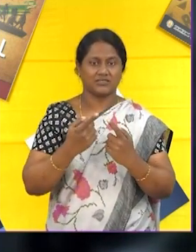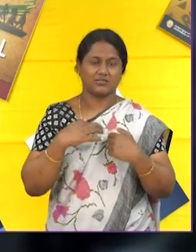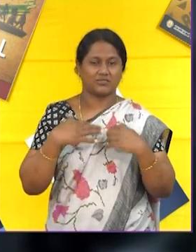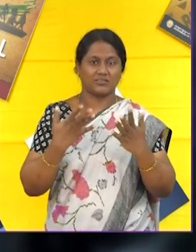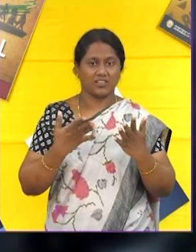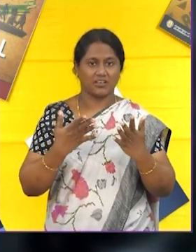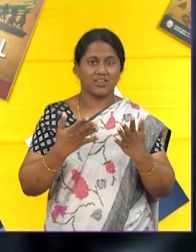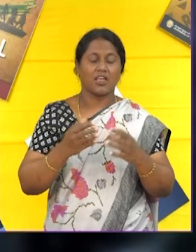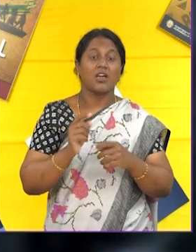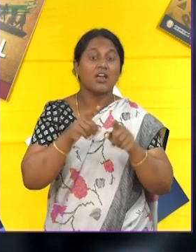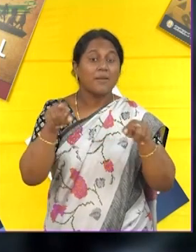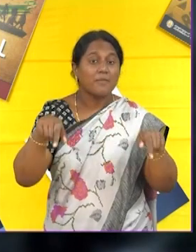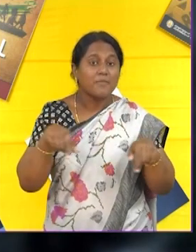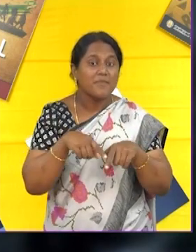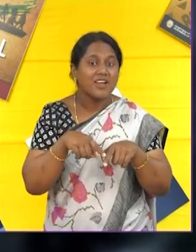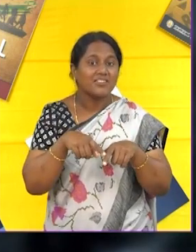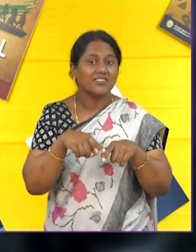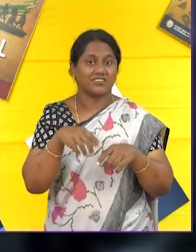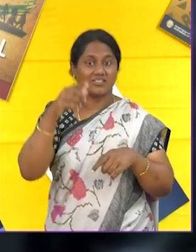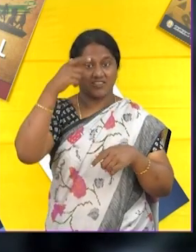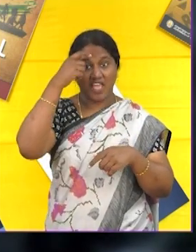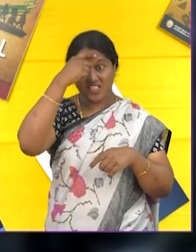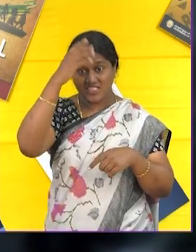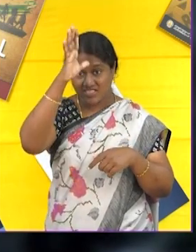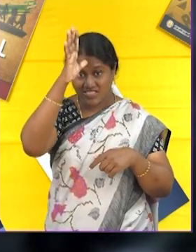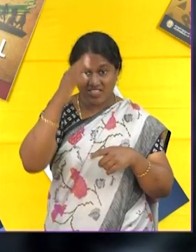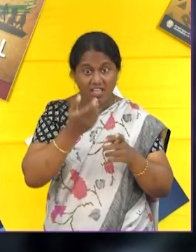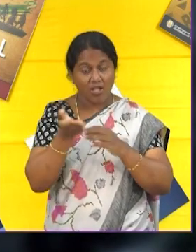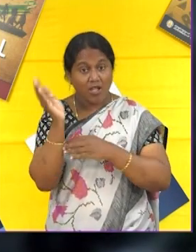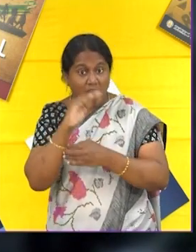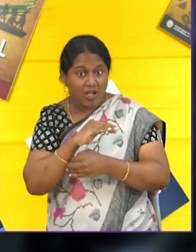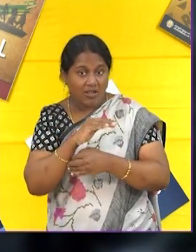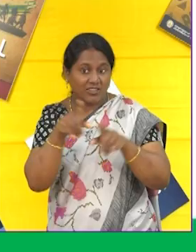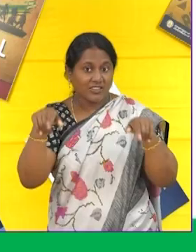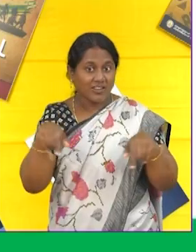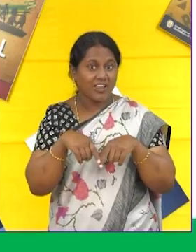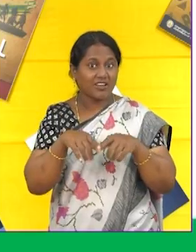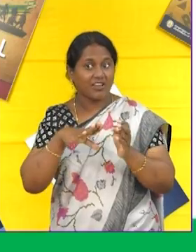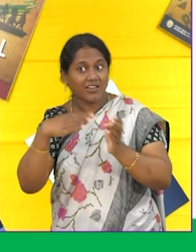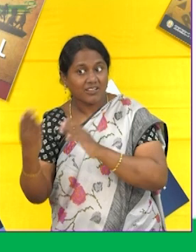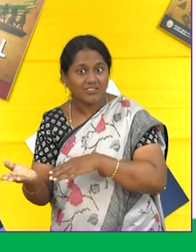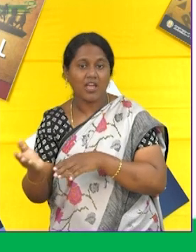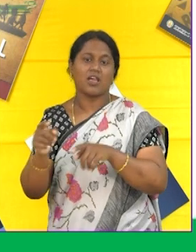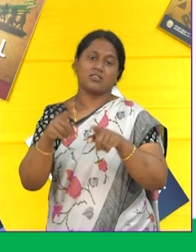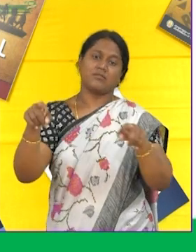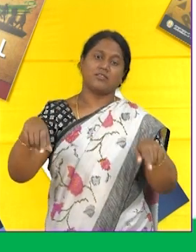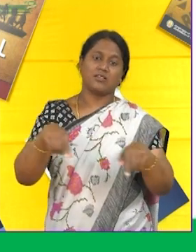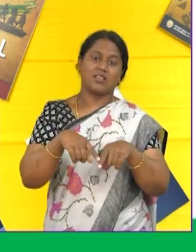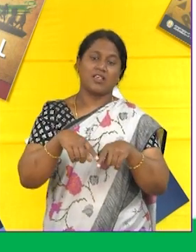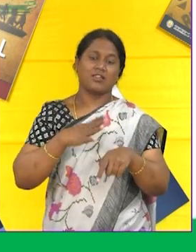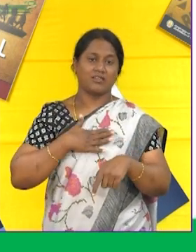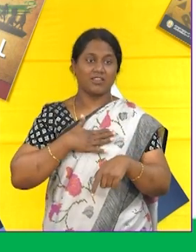பெட்டை பற்றி. அதனால நமக்கு தெரிஞ்ச அவர் ஆத்தர் சொல்கிறாரு, முன்னாடி உங்களுக்கு ஞாபகம் இருக்கா, எங்கள் அப்பா மேலே விழுந்துச்சுல்ல அந்த